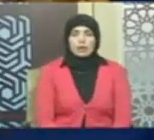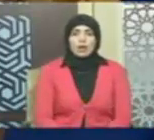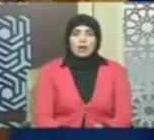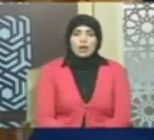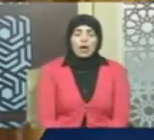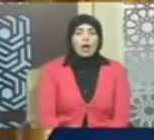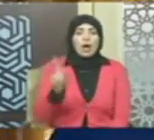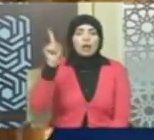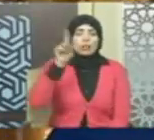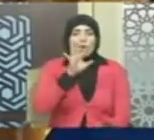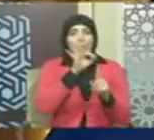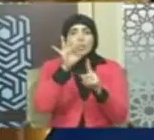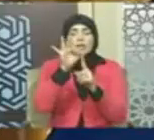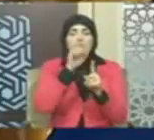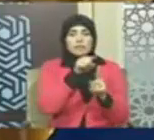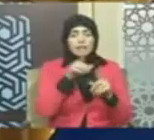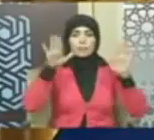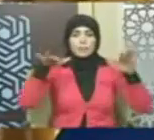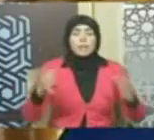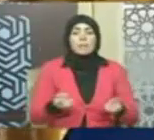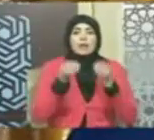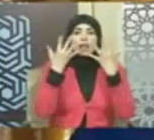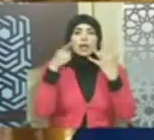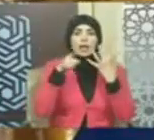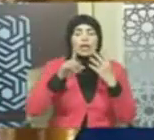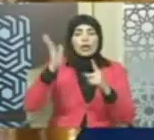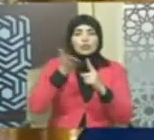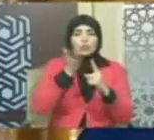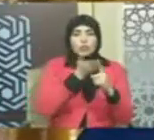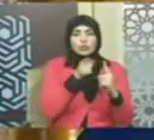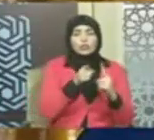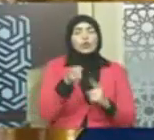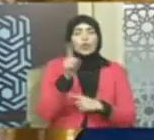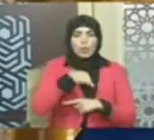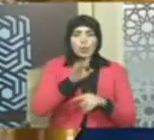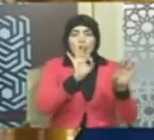الله يصطفي من الملائكة رسلا ومن الناس،